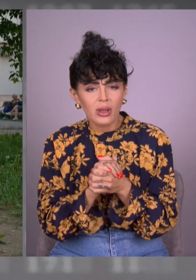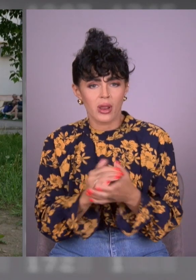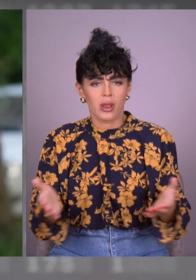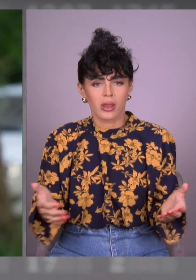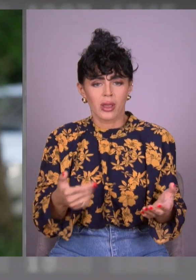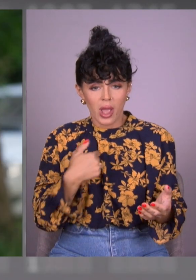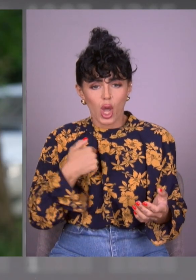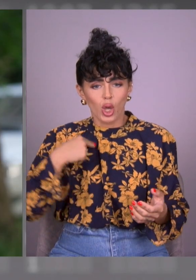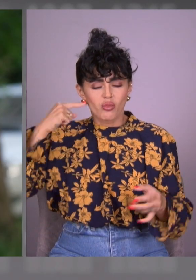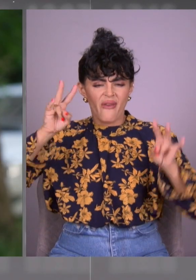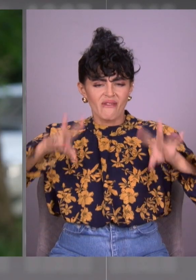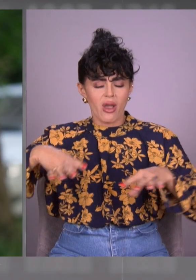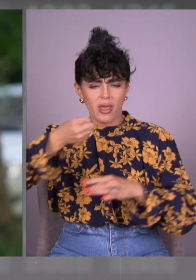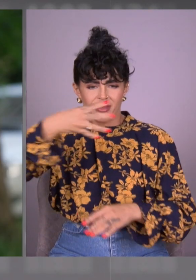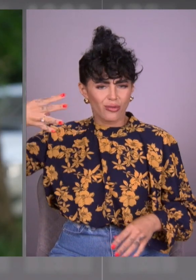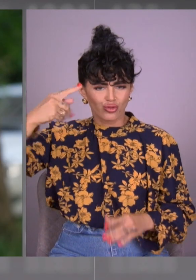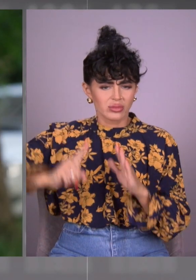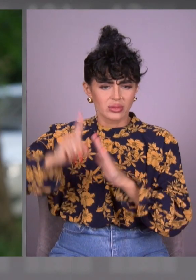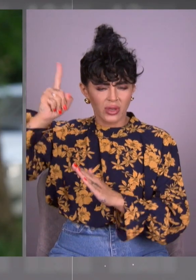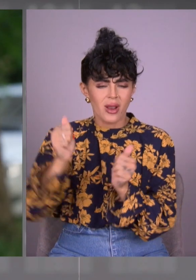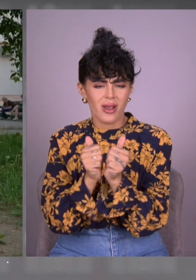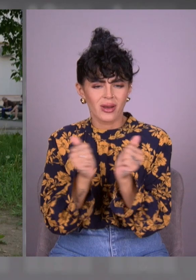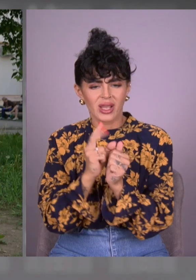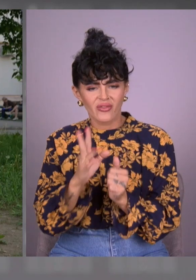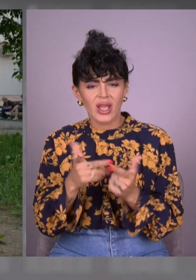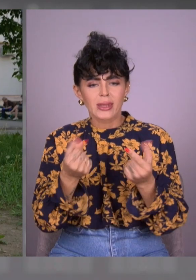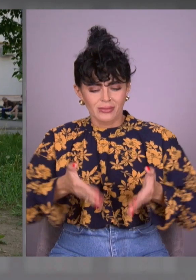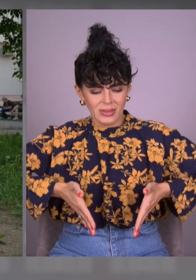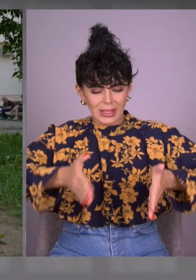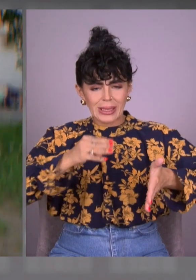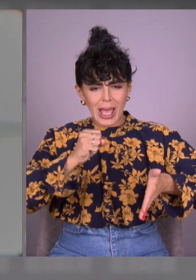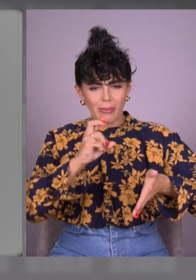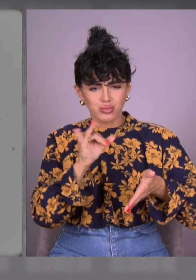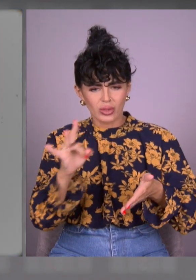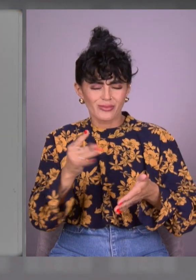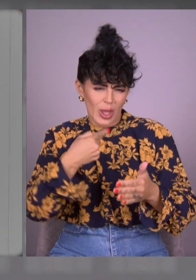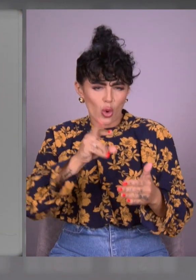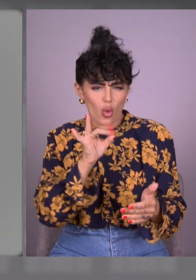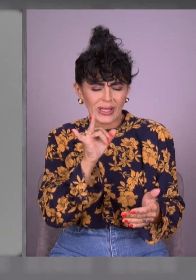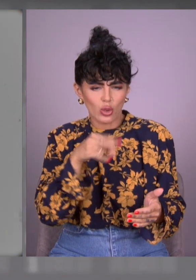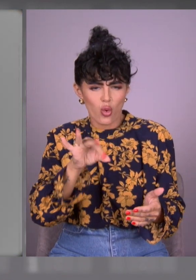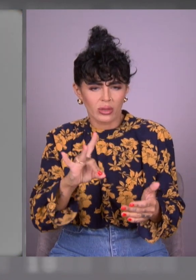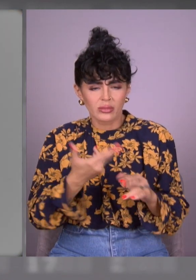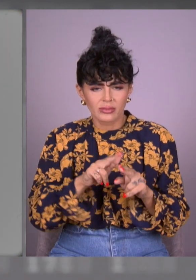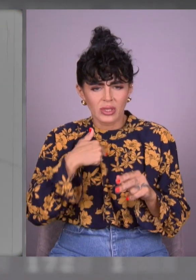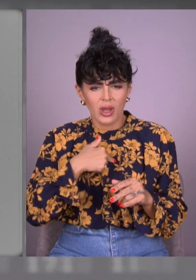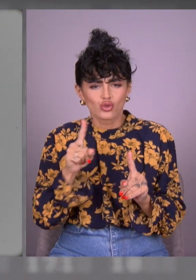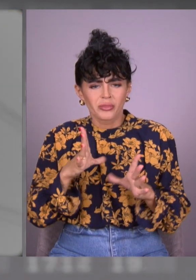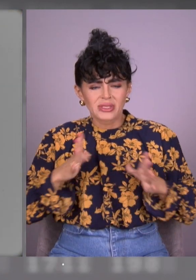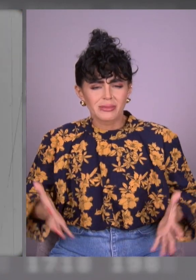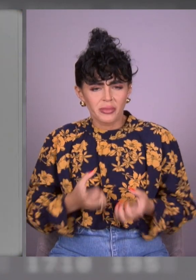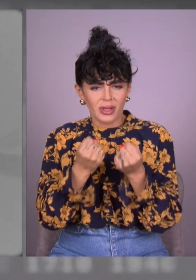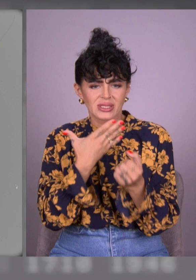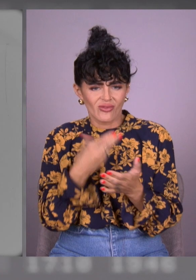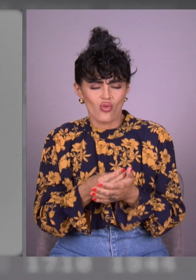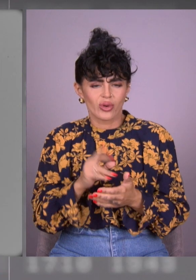залишатися на поверсі між квартирами. В тамбурах – це найнебезпечніше місце, де можна було хоч якось врятувати своє